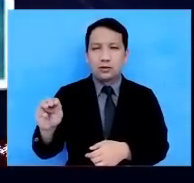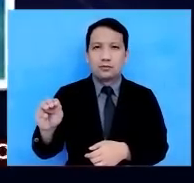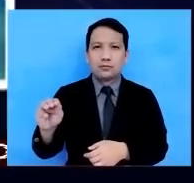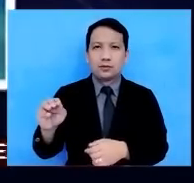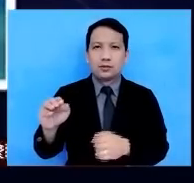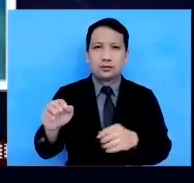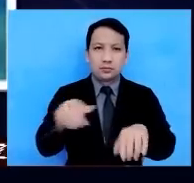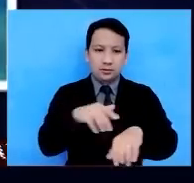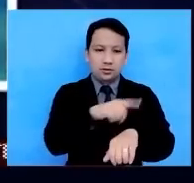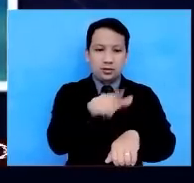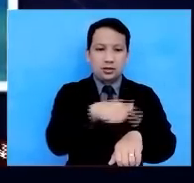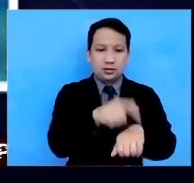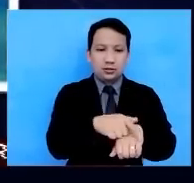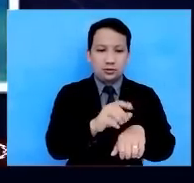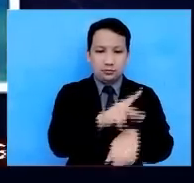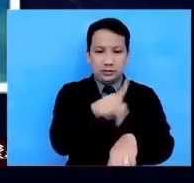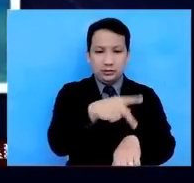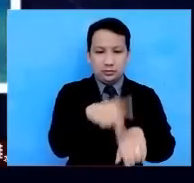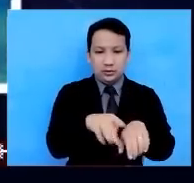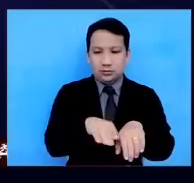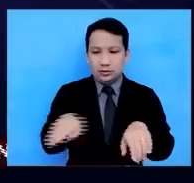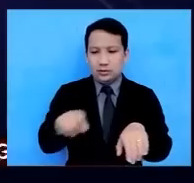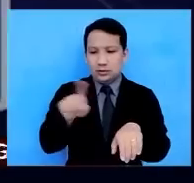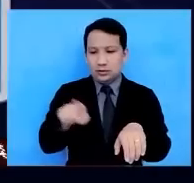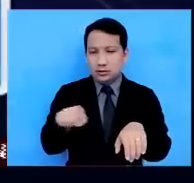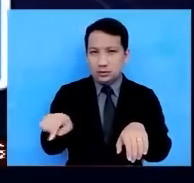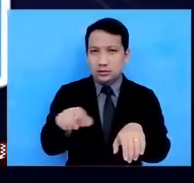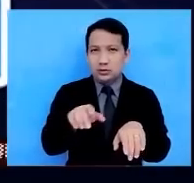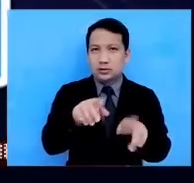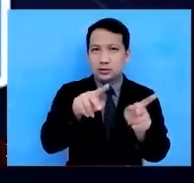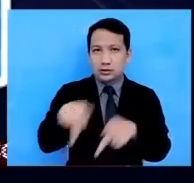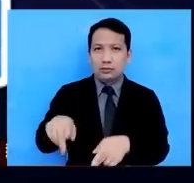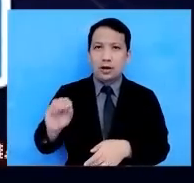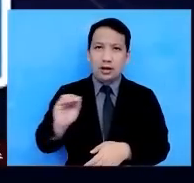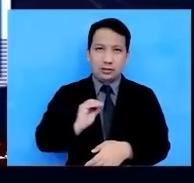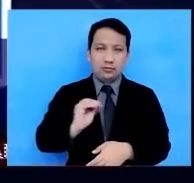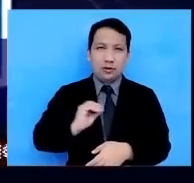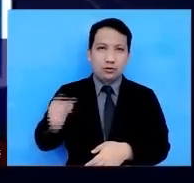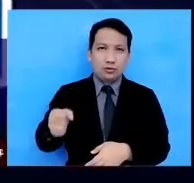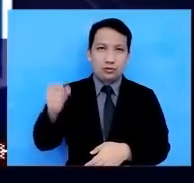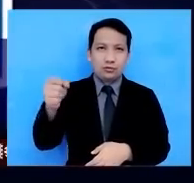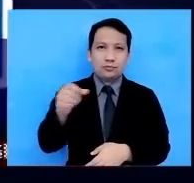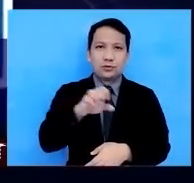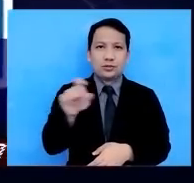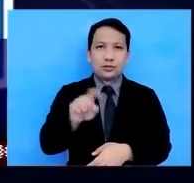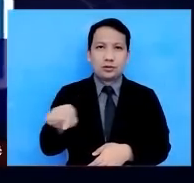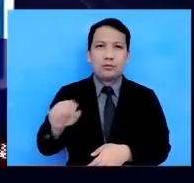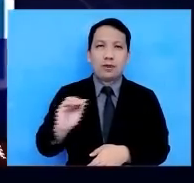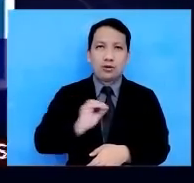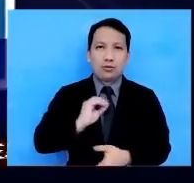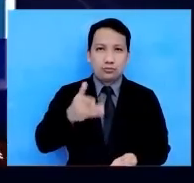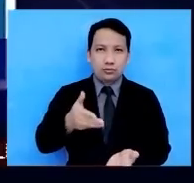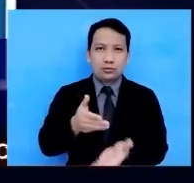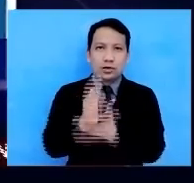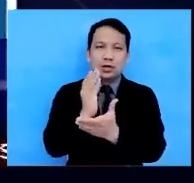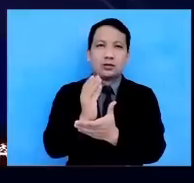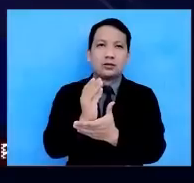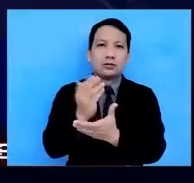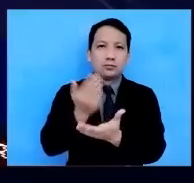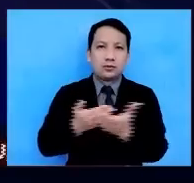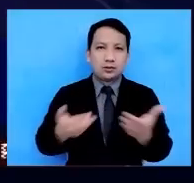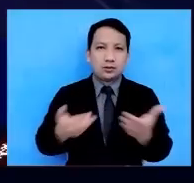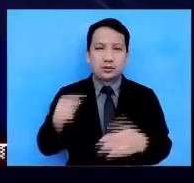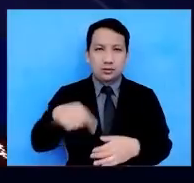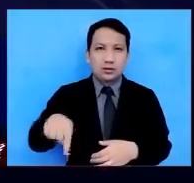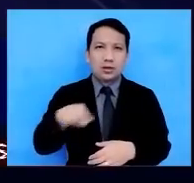ating bansa. Dahil EEZ ito ng Pilipinas, tayo lang ang may eksklusibong karapatan sa pakikinabang sa resources nito.